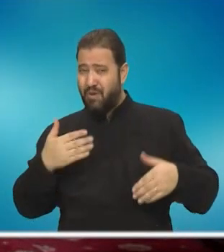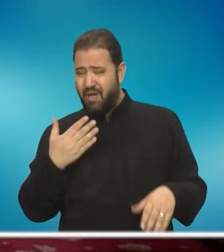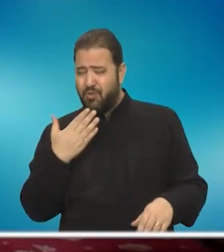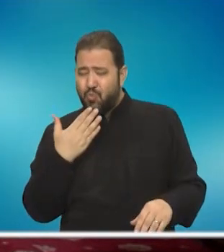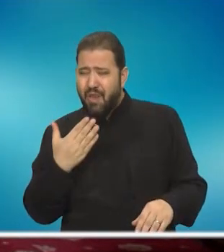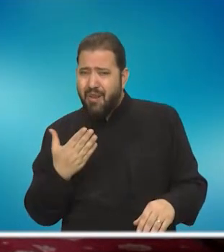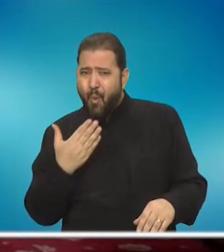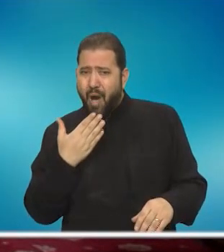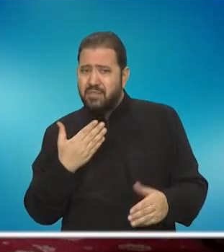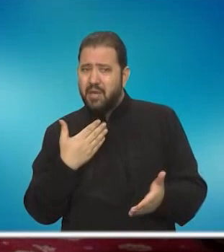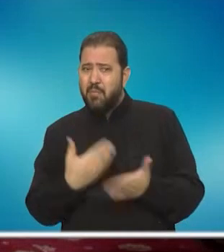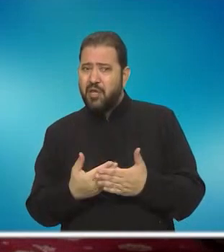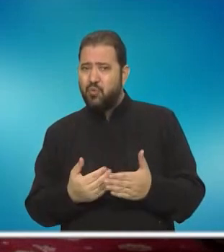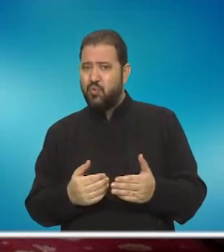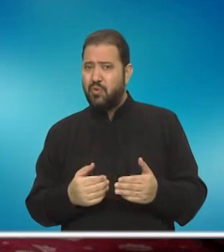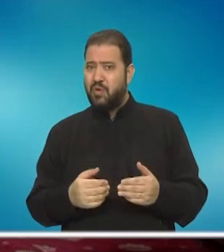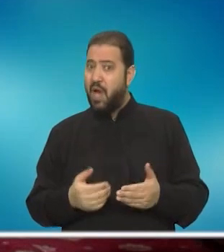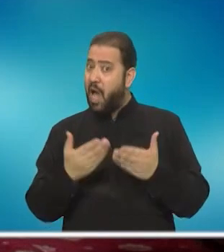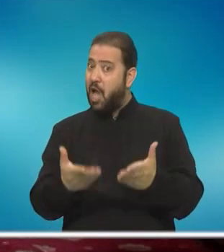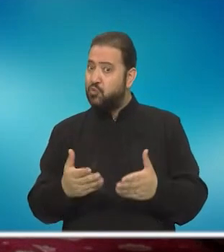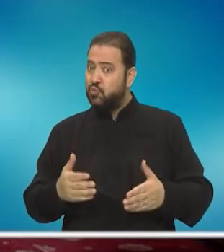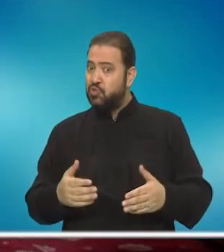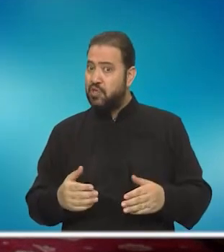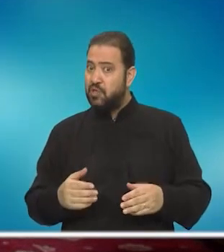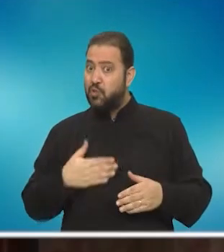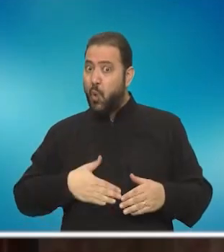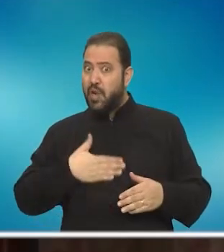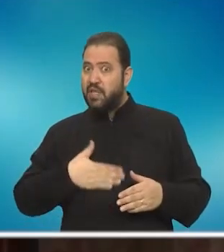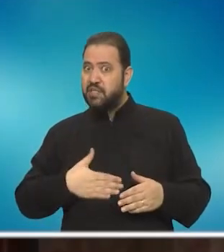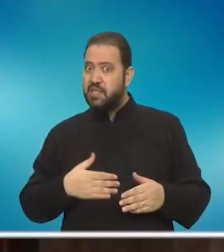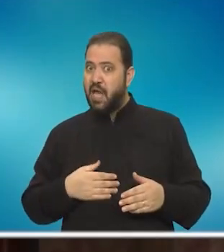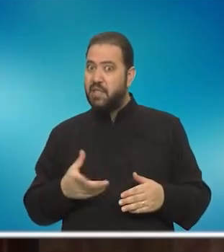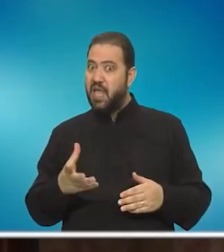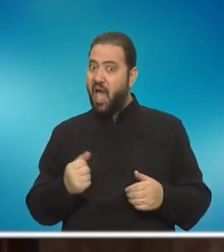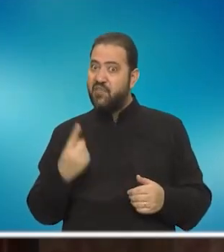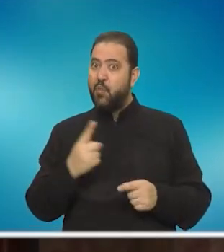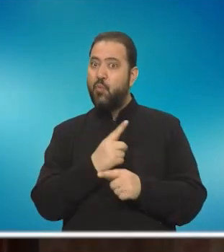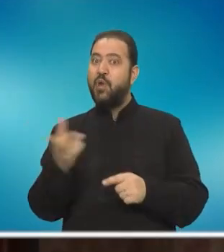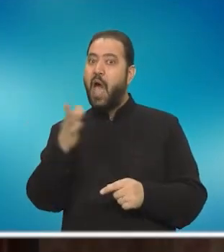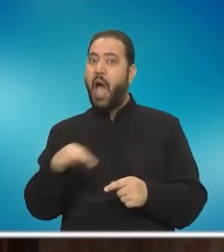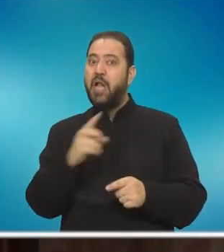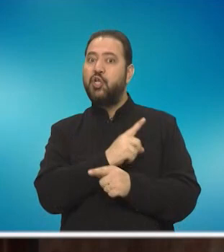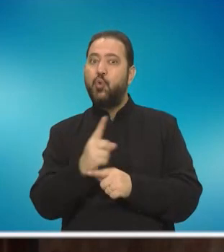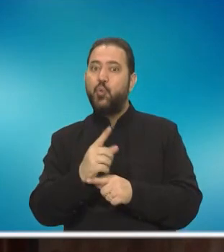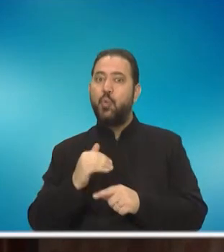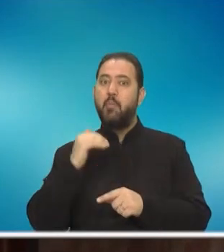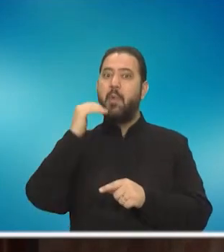să provoace nevoia de a avea o altă bucurie în acest context. Nu aduce pace, nu aduce liniște, ci